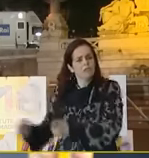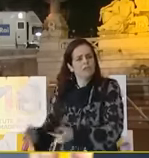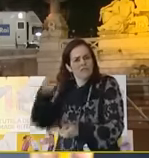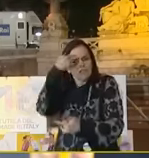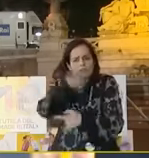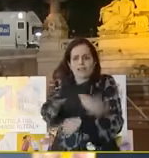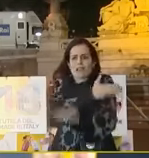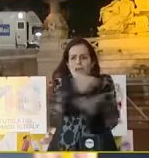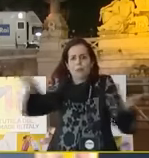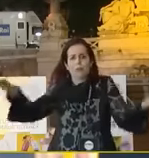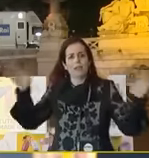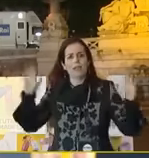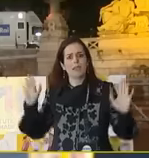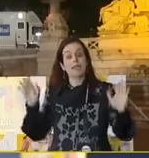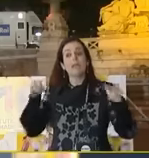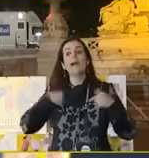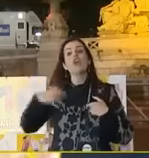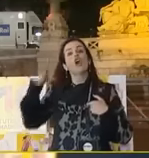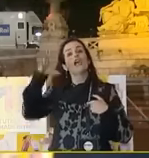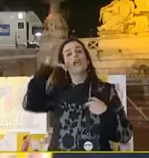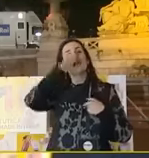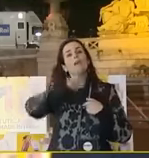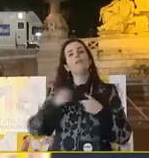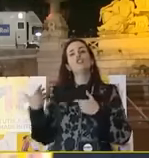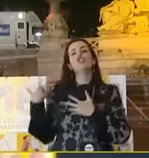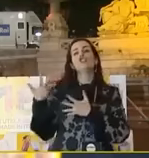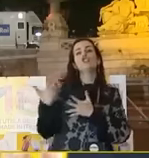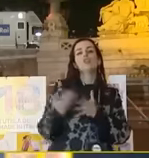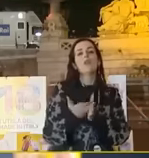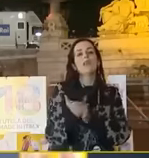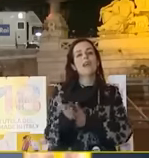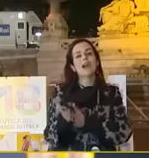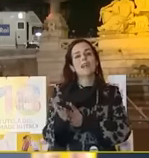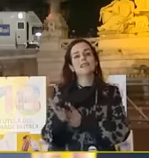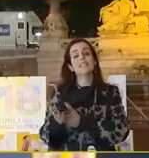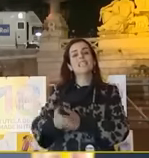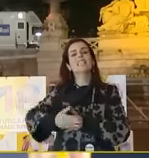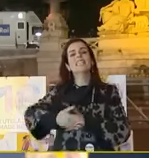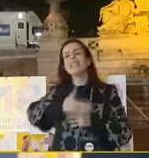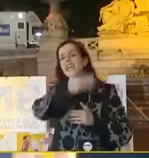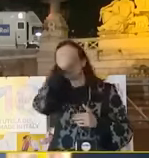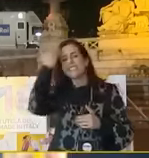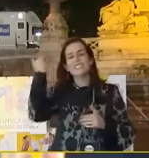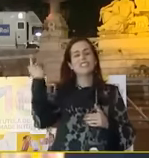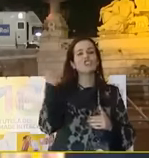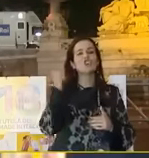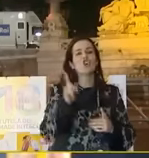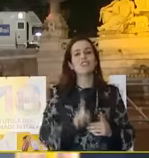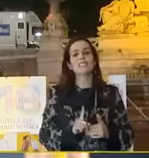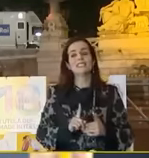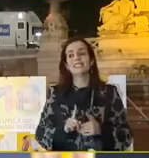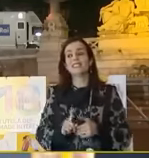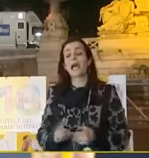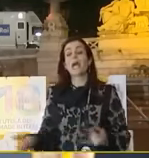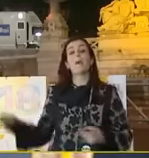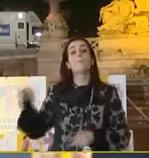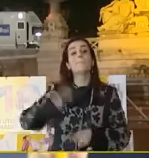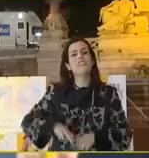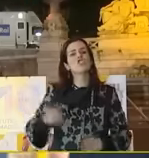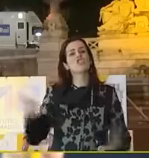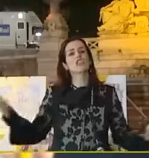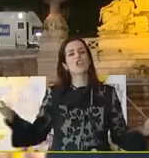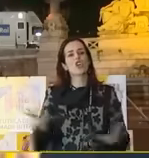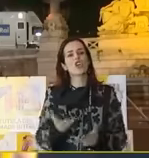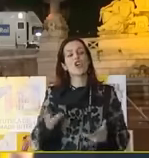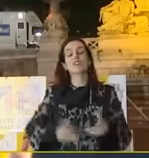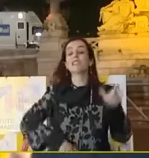io ho capito in questi anni che ancora peggiore della disonestà è il politico onesto che, pur di mantenere